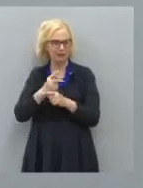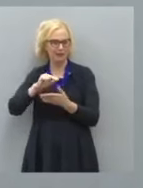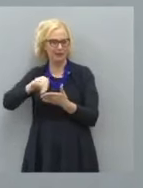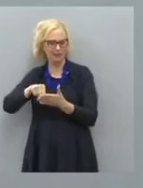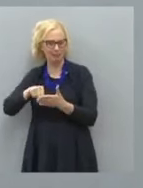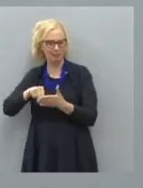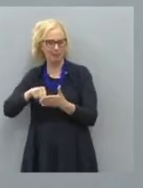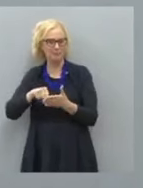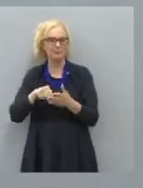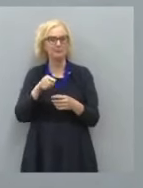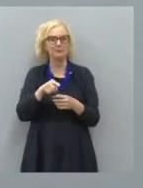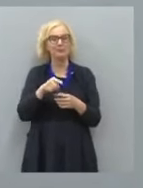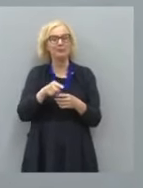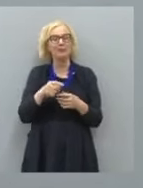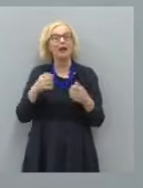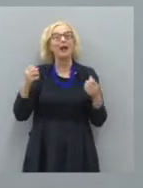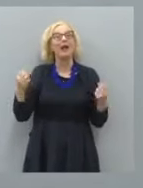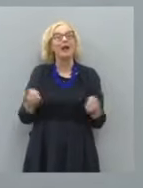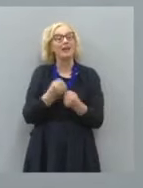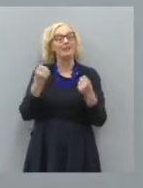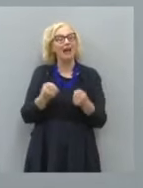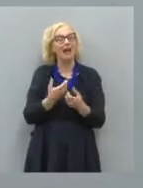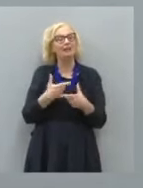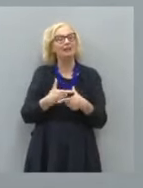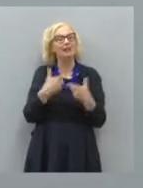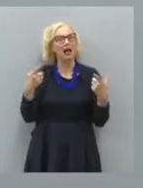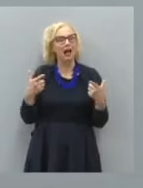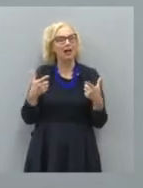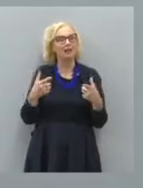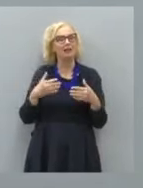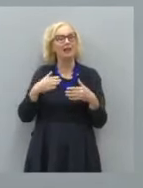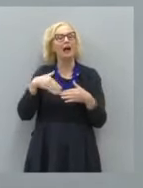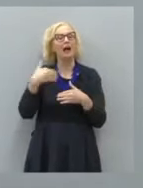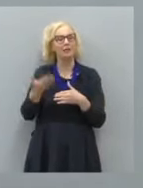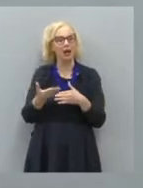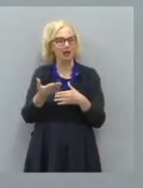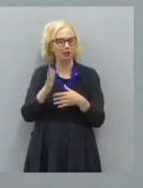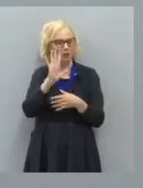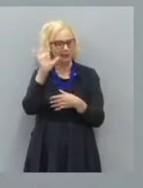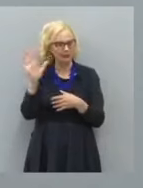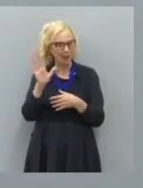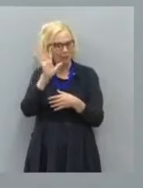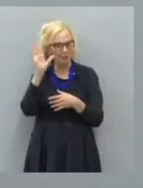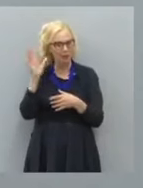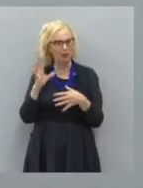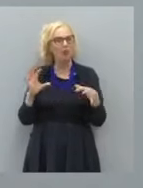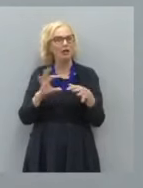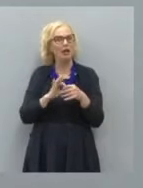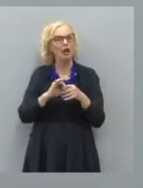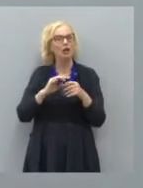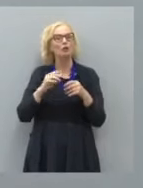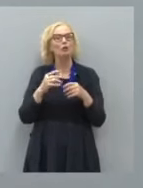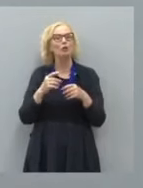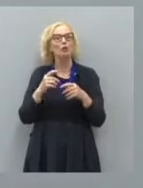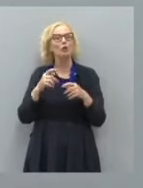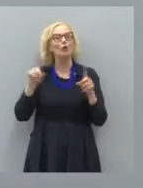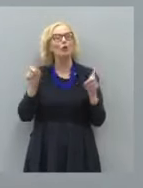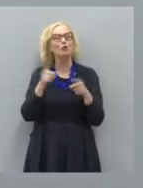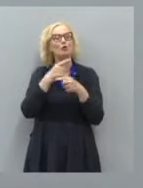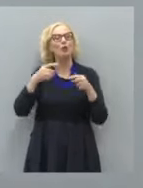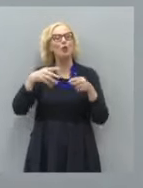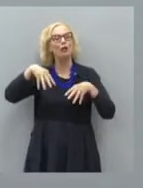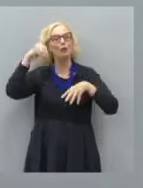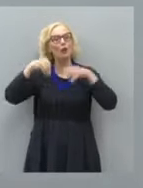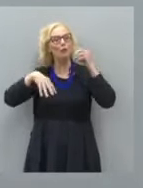quanto riguarda i grandi eventi aperto un esempio su tutti delle dolomiti che tornano quest'anno dopo la pausa